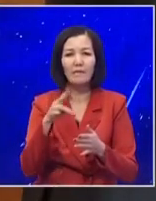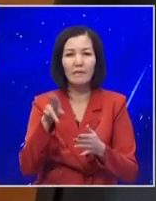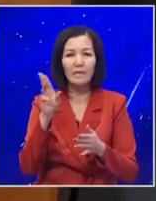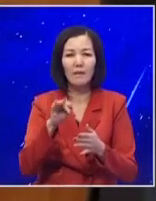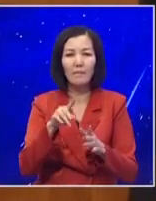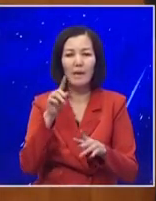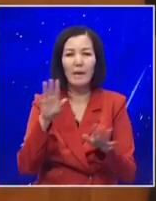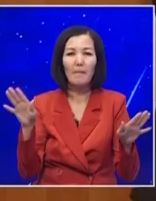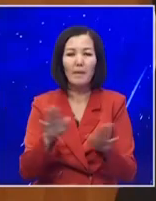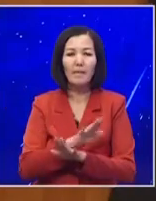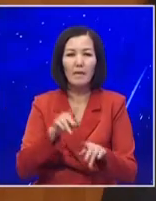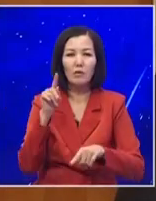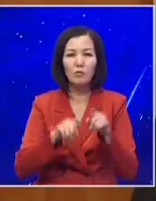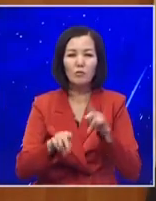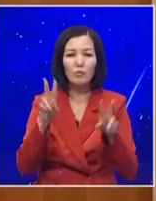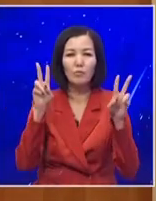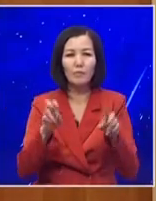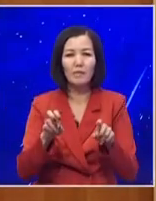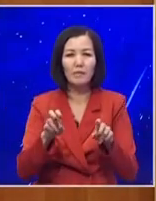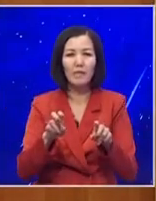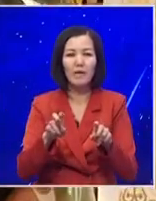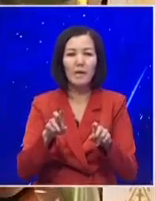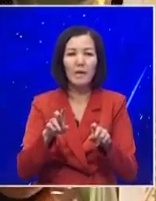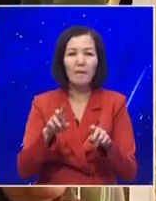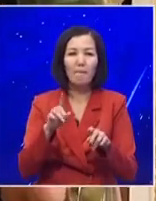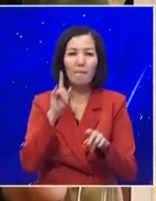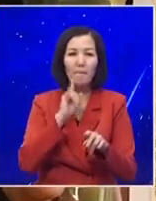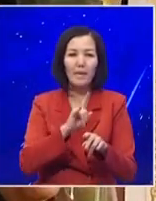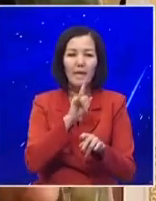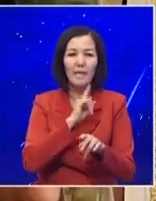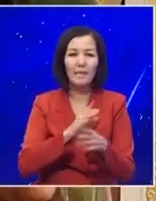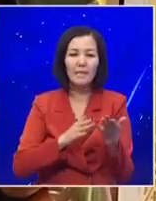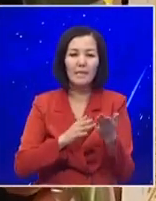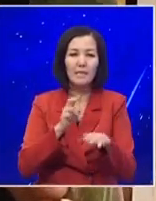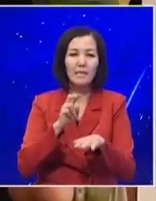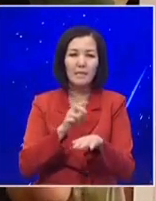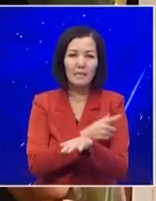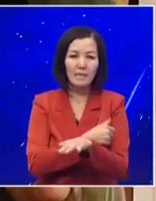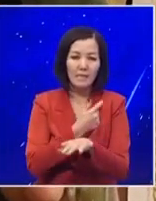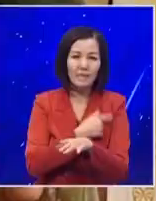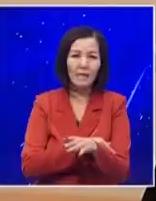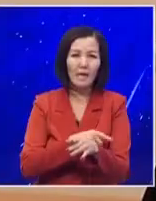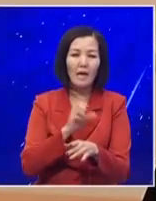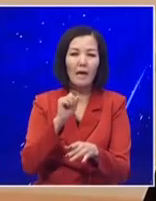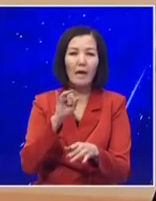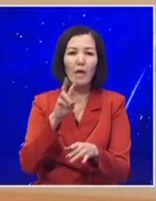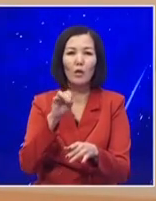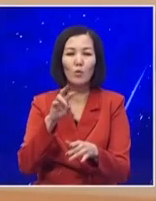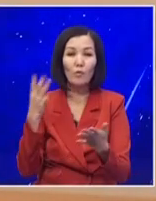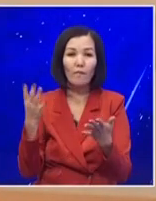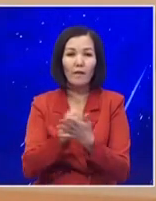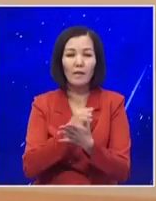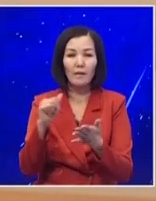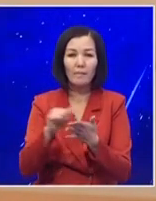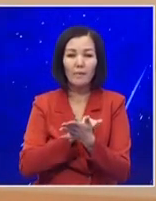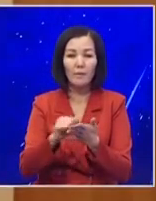песню получила талдыкурганская медсестра Айнур Хуанхазе. Вместе с первым местом от имени профсоюза она получила